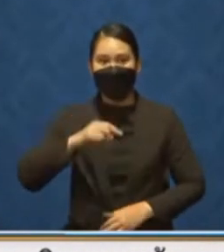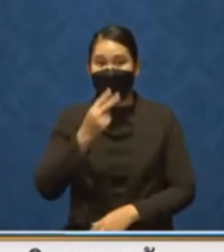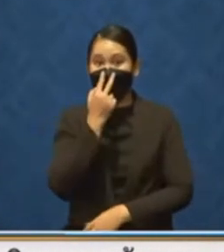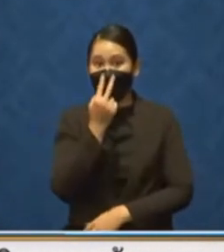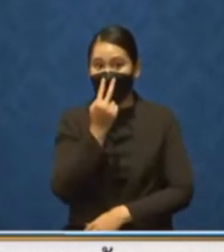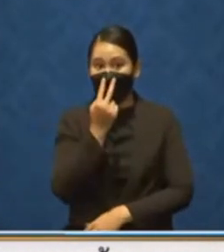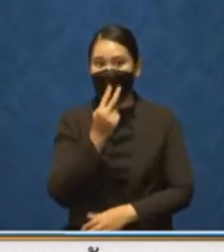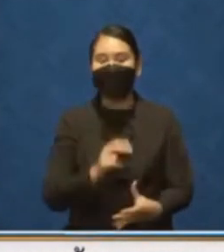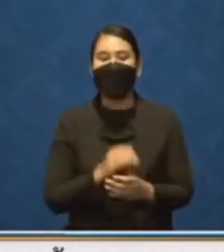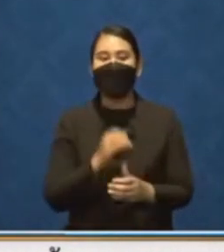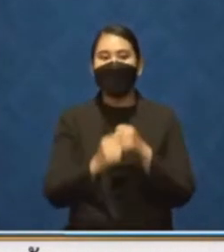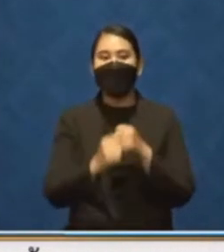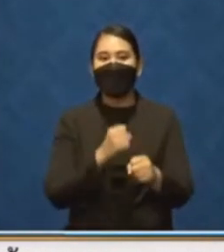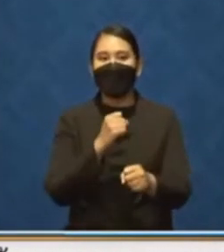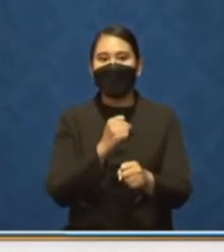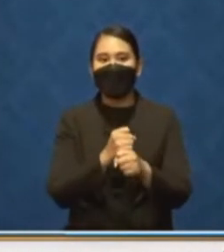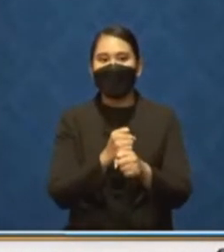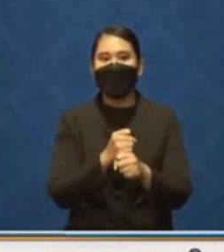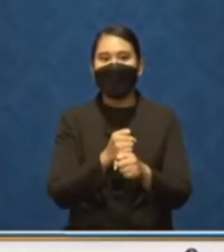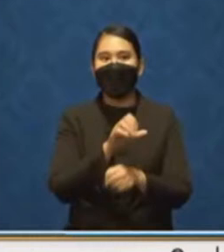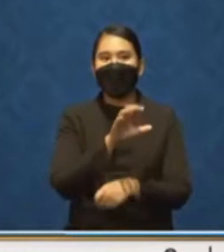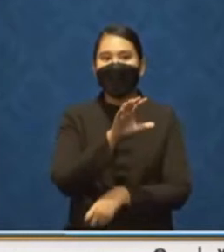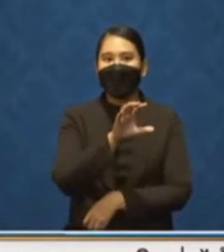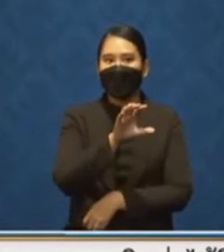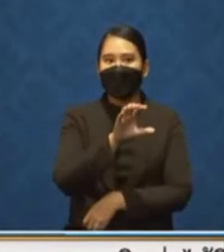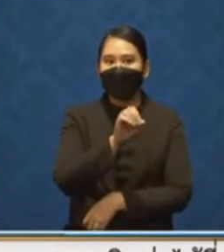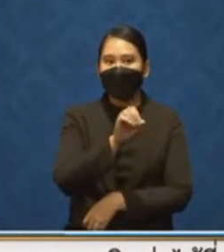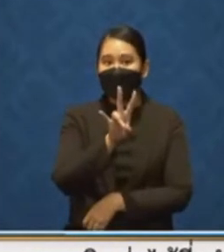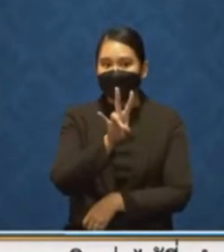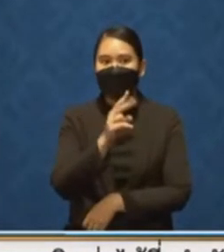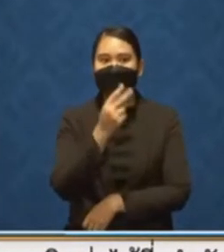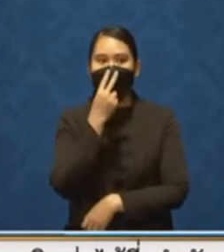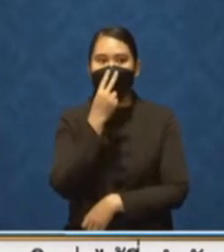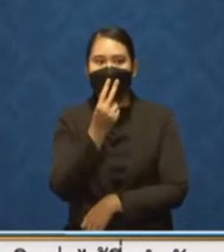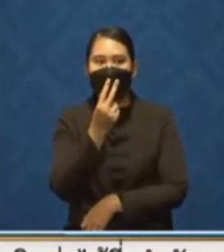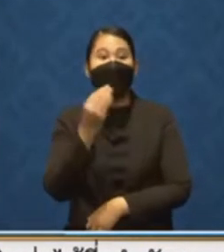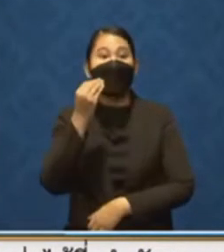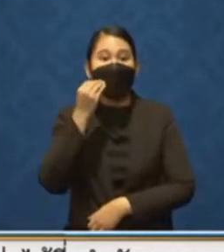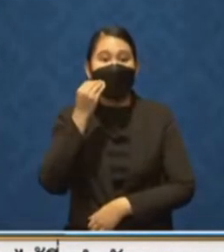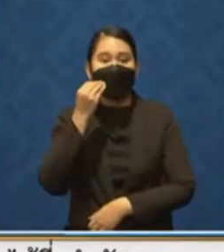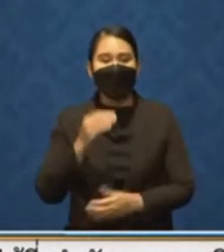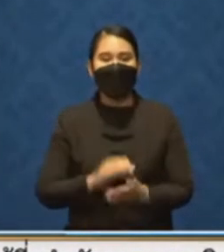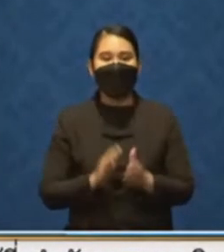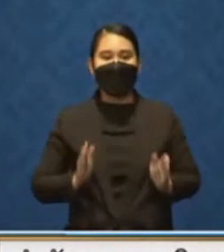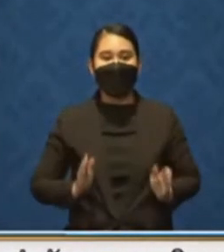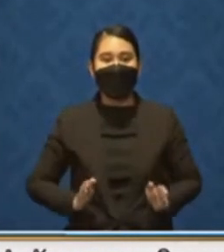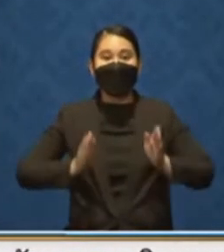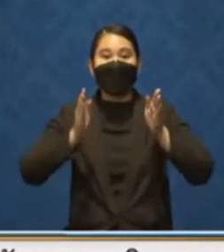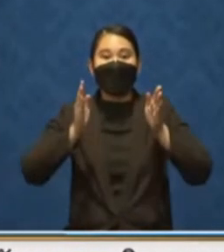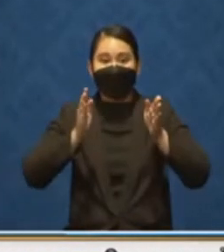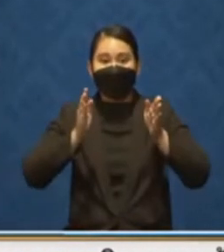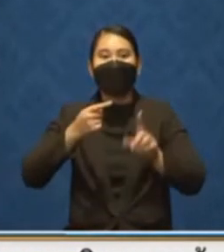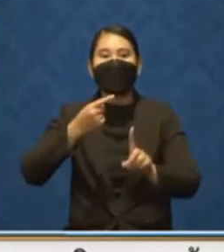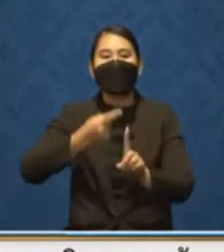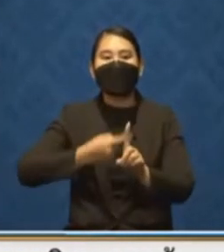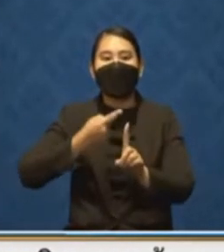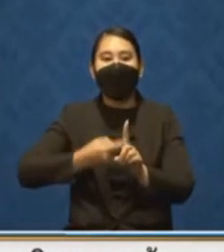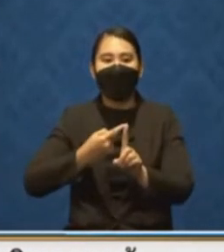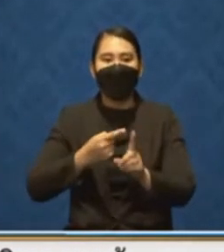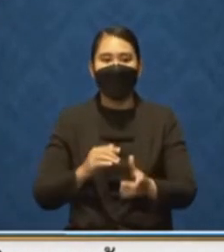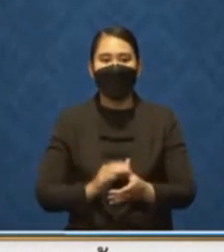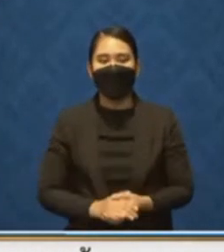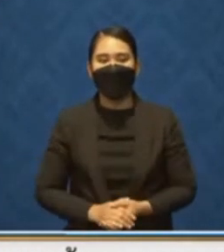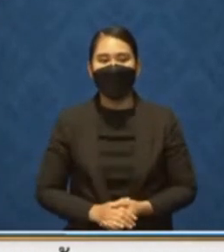ปี 56 57นะครับอยู่ตึกแถวนะครับตึกที่นะฮะเป็นอาคารออฟฟิศเช่าเห็นไหมครับ